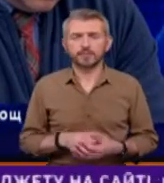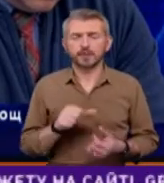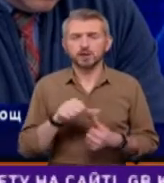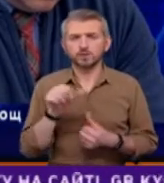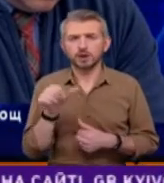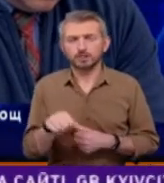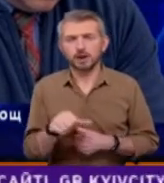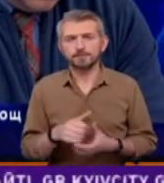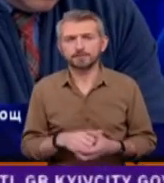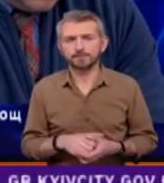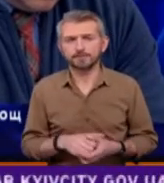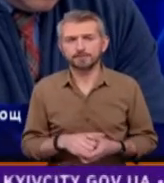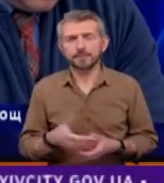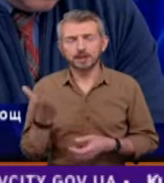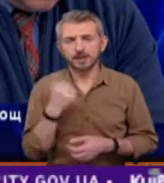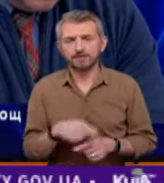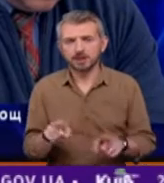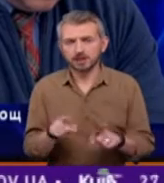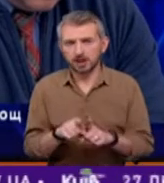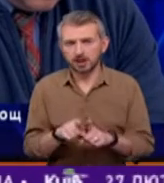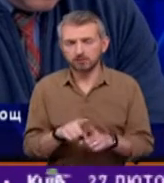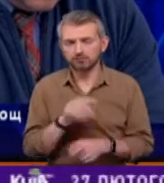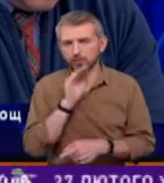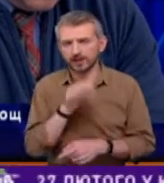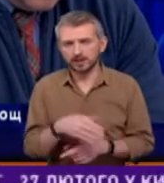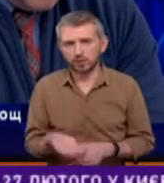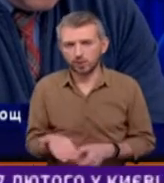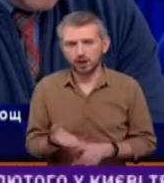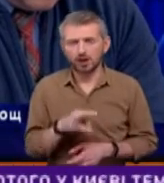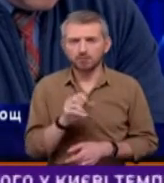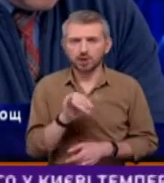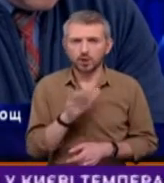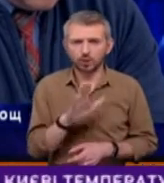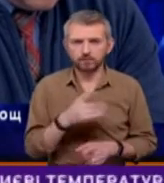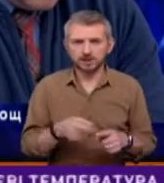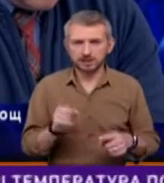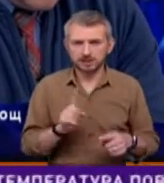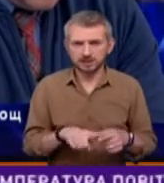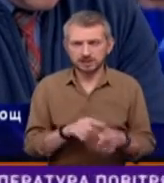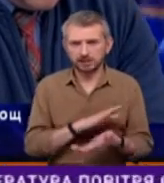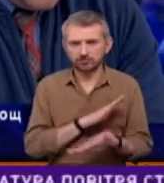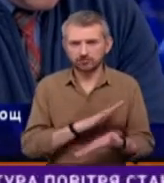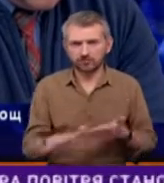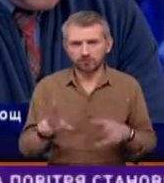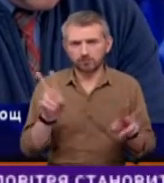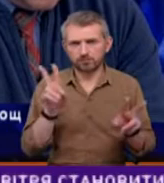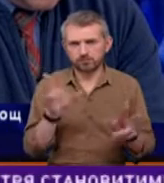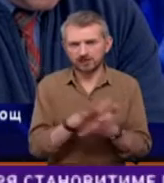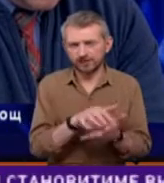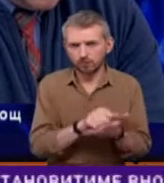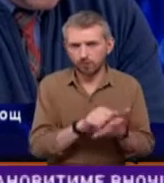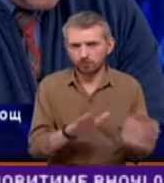зокрема, давайте так, професійно. Ну, Мару, це ж чисто псевдонім, зрозуміло.